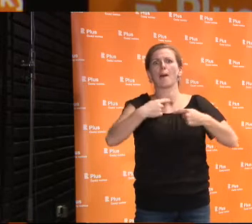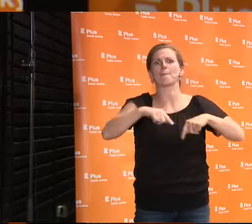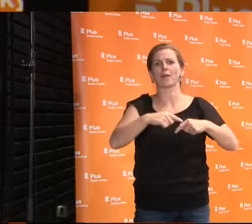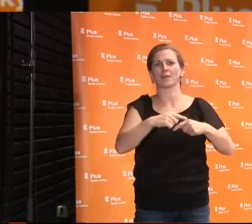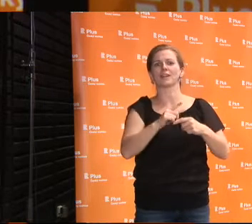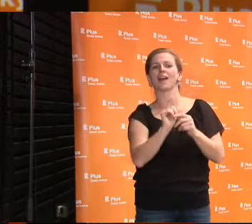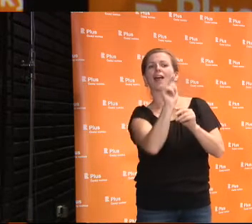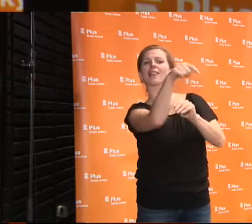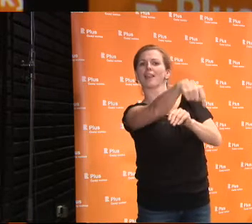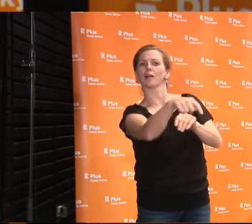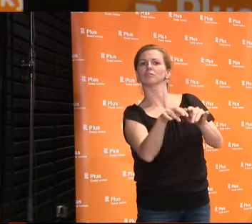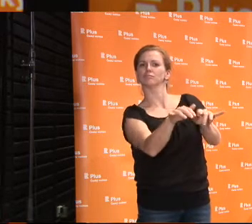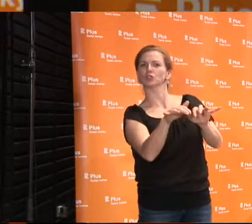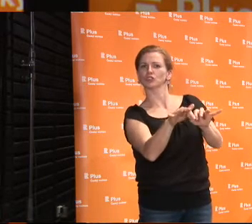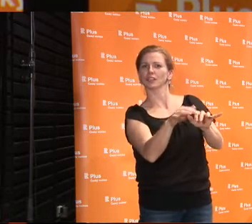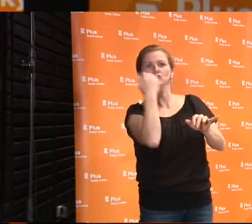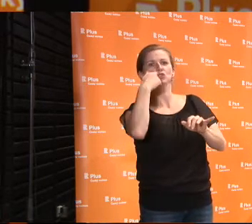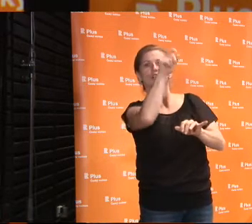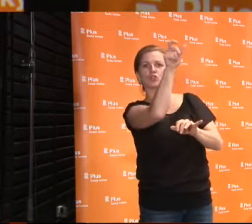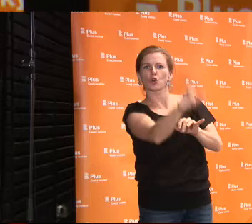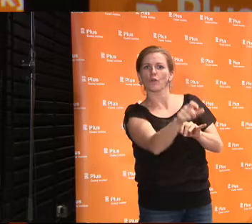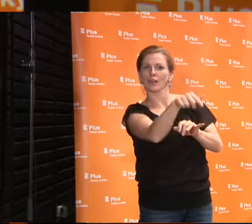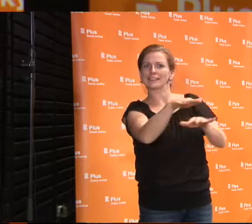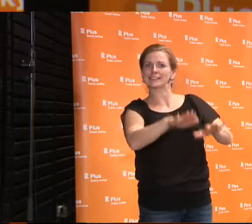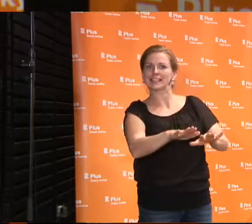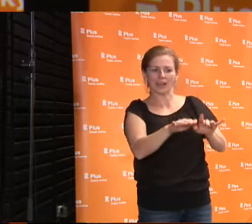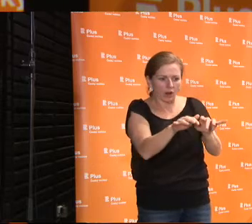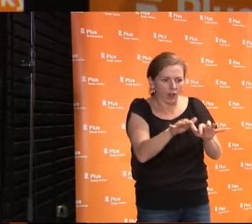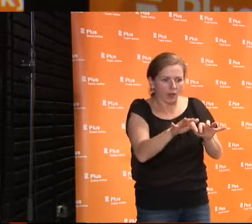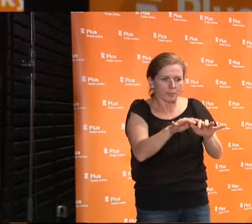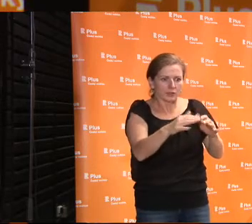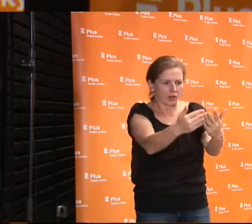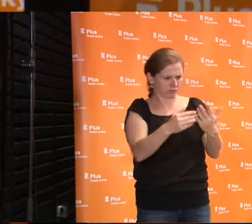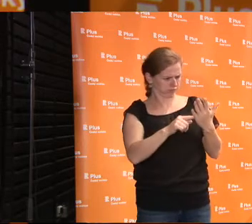chtěl docílit, abych si něco myslel. Jo? Čili to je ten problém.